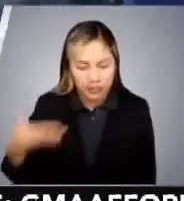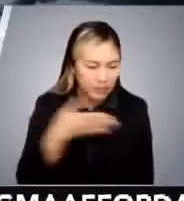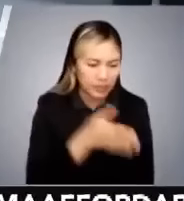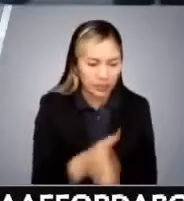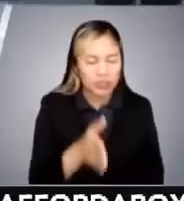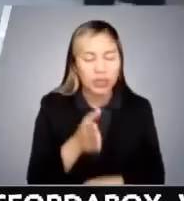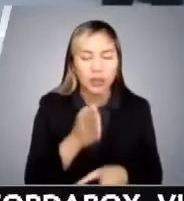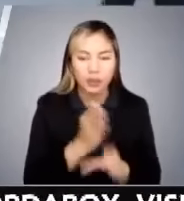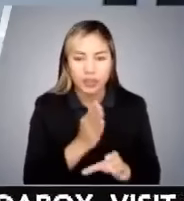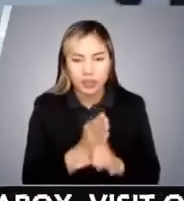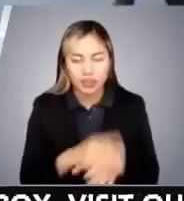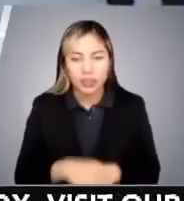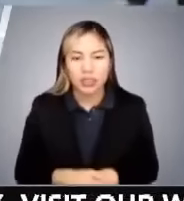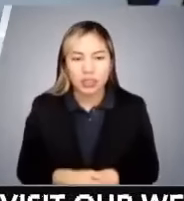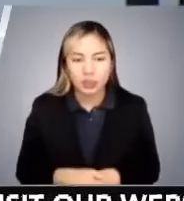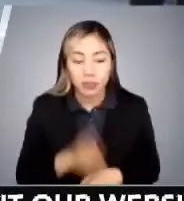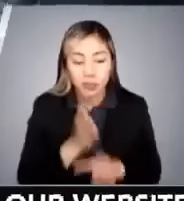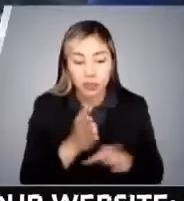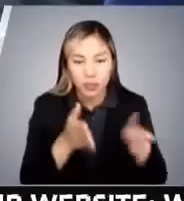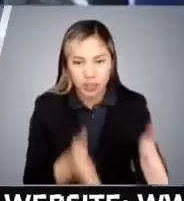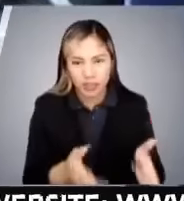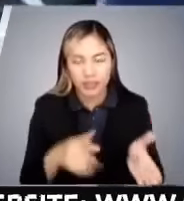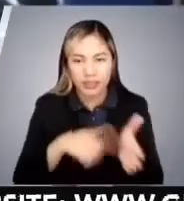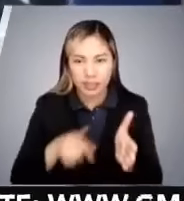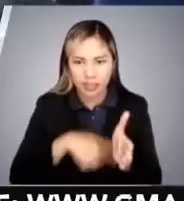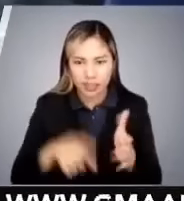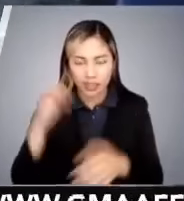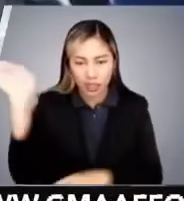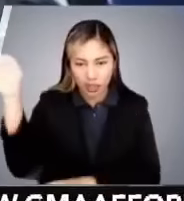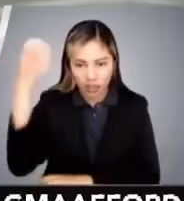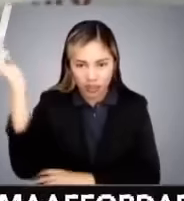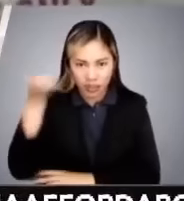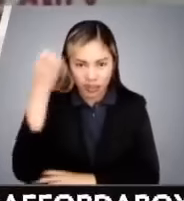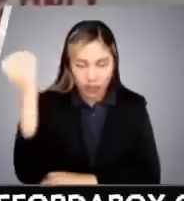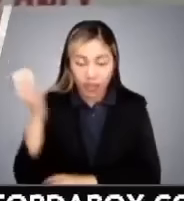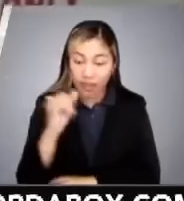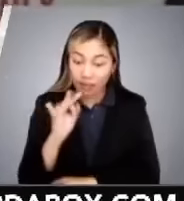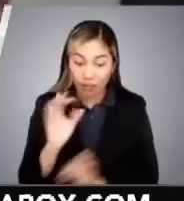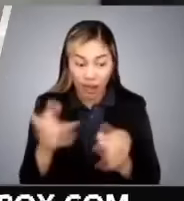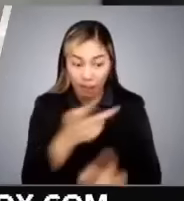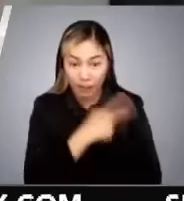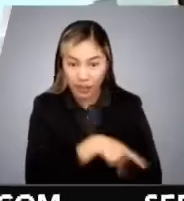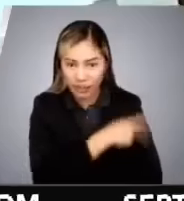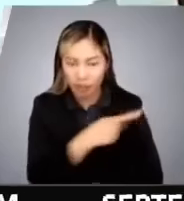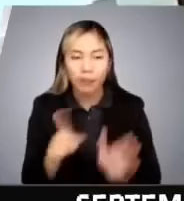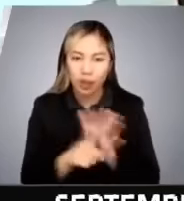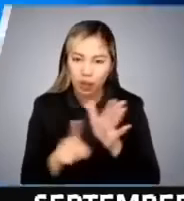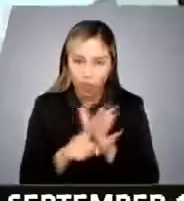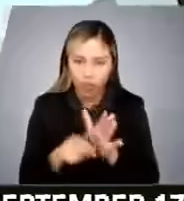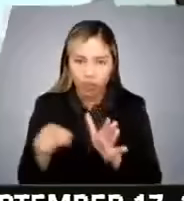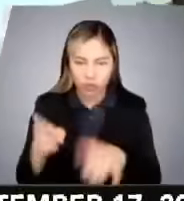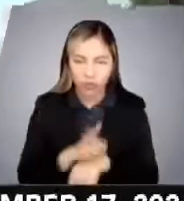Ininspeksyon din ng mga ambulansya. Bawal kasing dumaan doon kung walang sakay na pasyente.